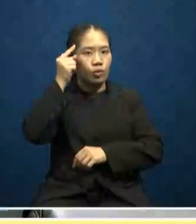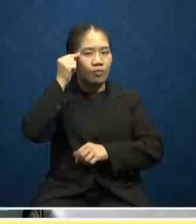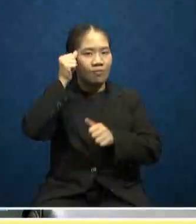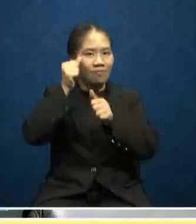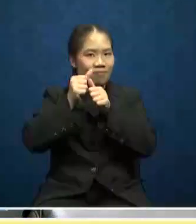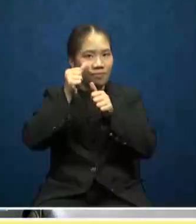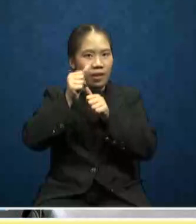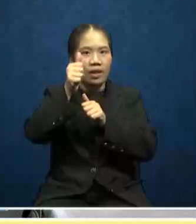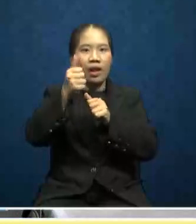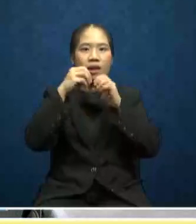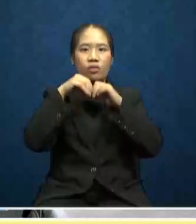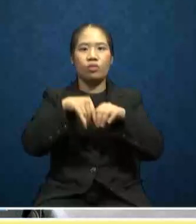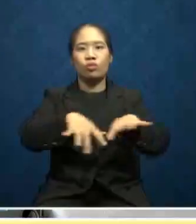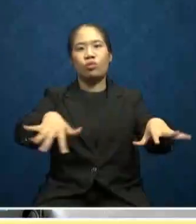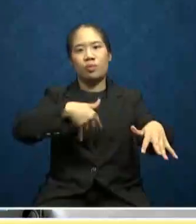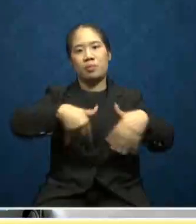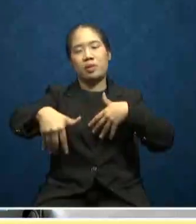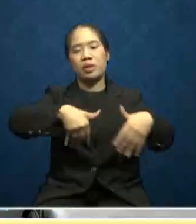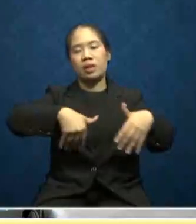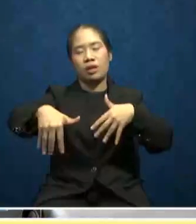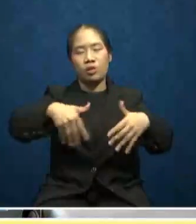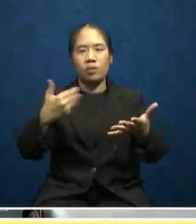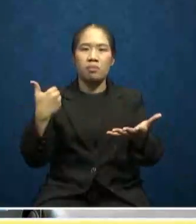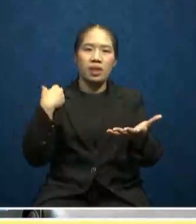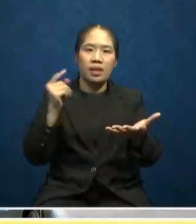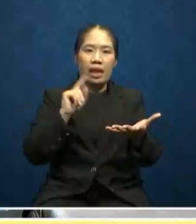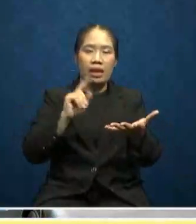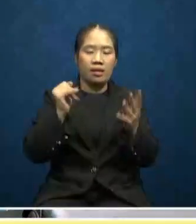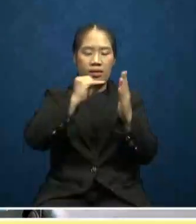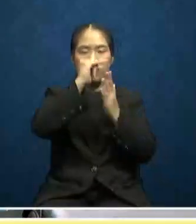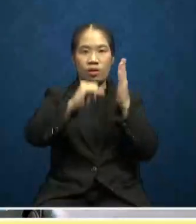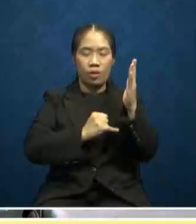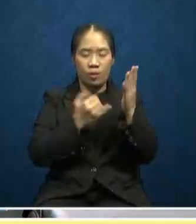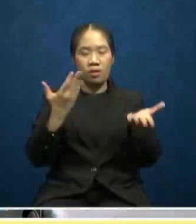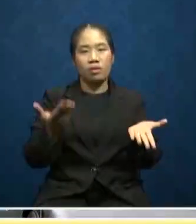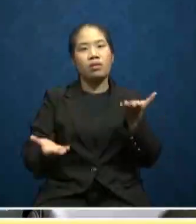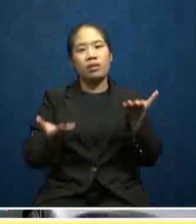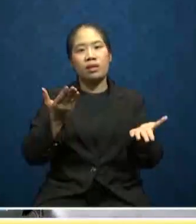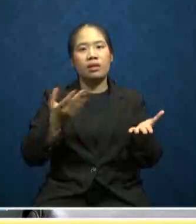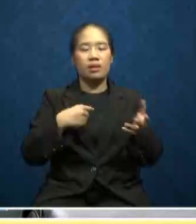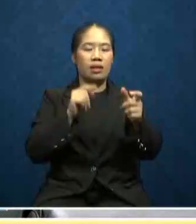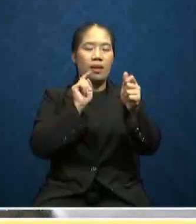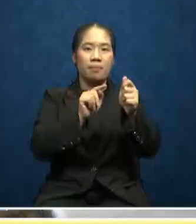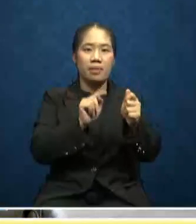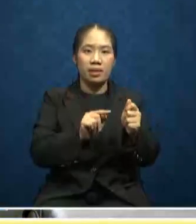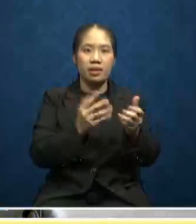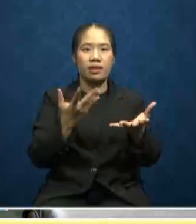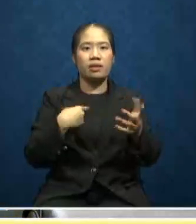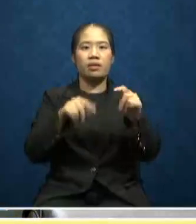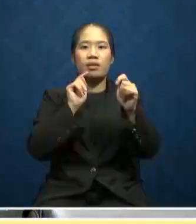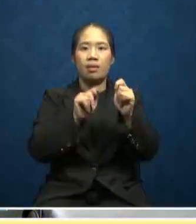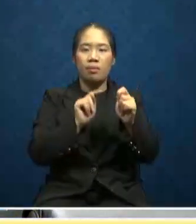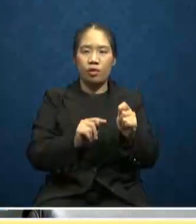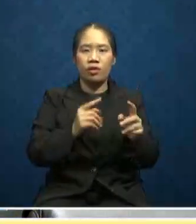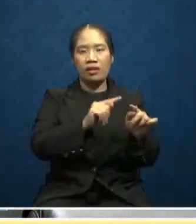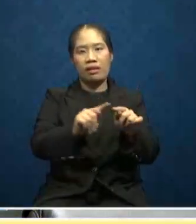ไปสู่พี่น้องประชาชนผ่านทั้งระดับจังหวัดนะฮะทั้งระดับอำเภอระดับตำบล